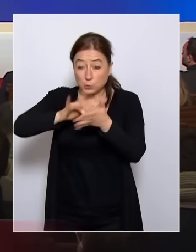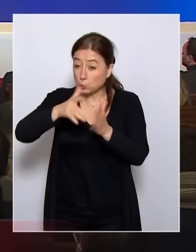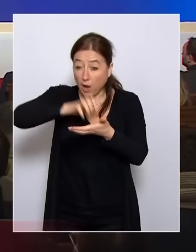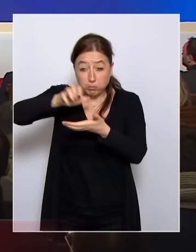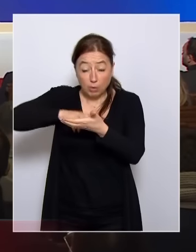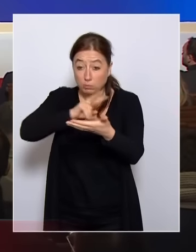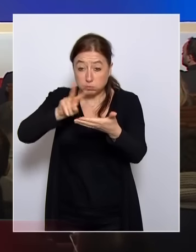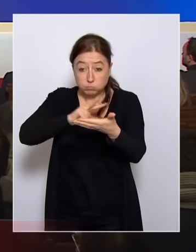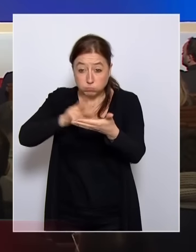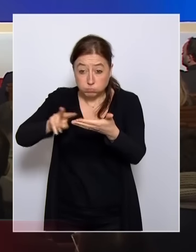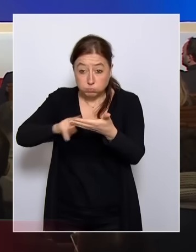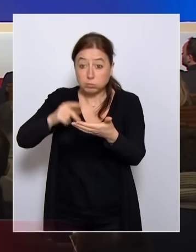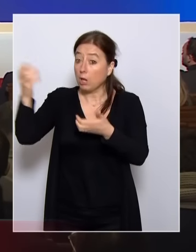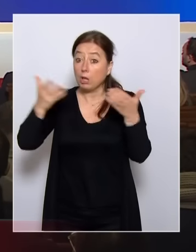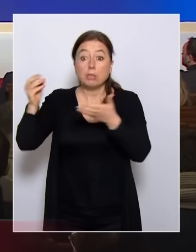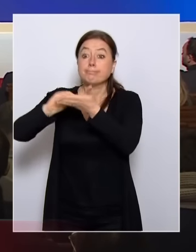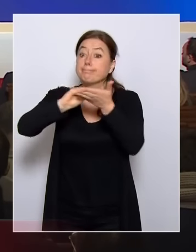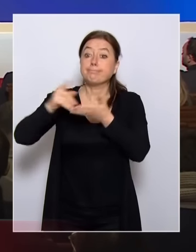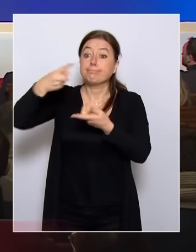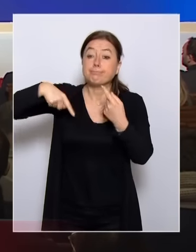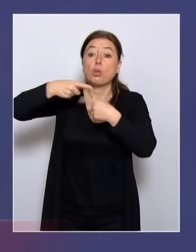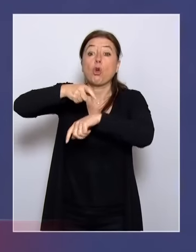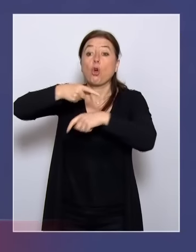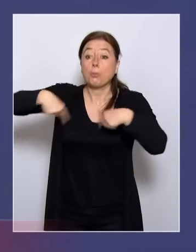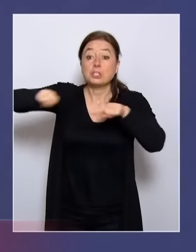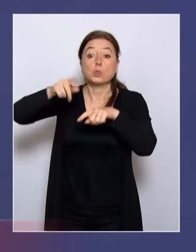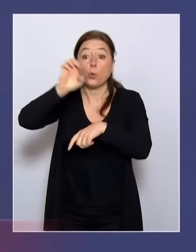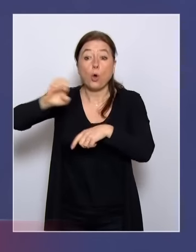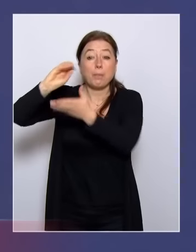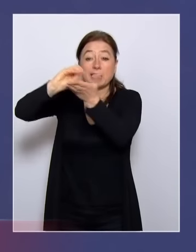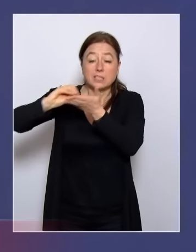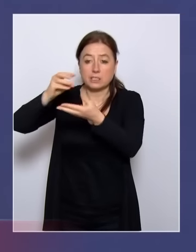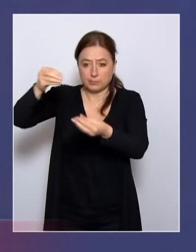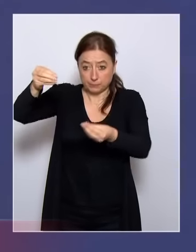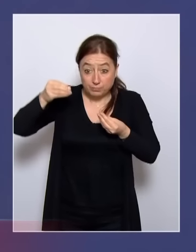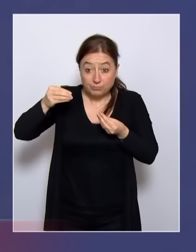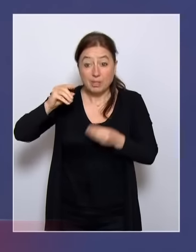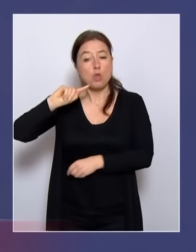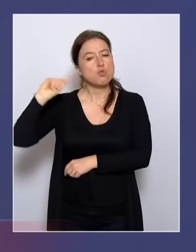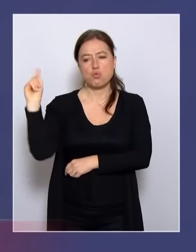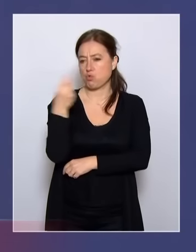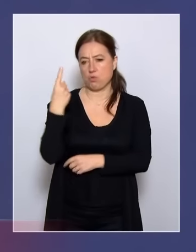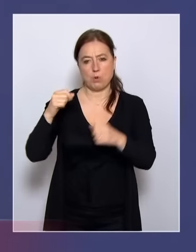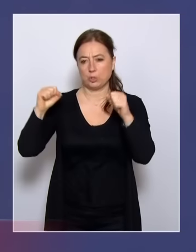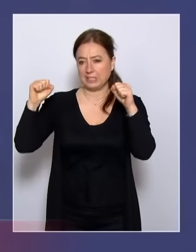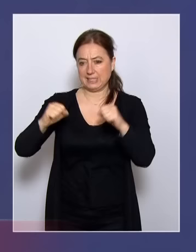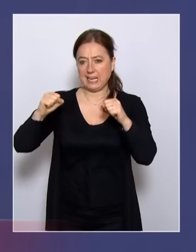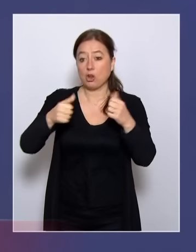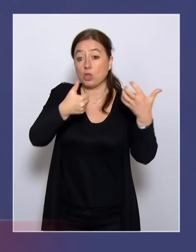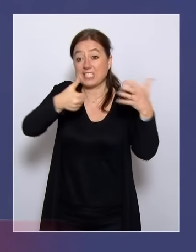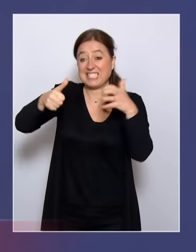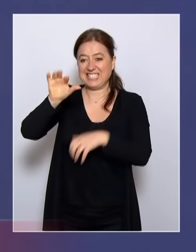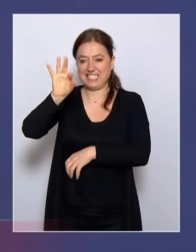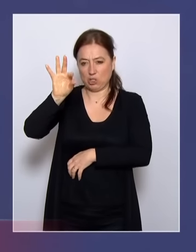ce que M. l'Etat, M. Draghi sont en train d'écrire, ce que la Commission a pu écrire. Il y a un consensus, tout le monde dit, c'est entre 650